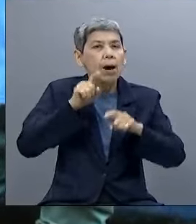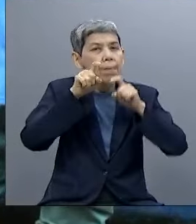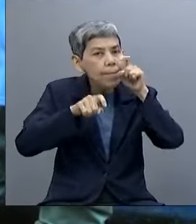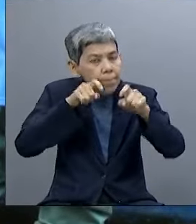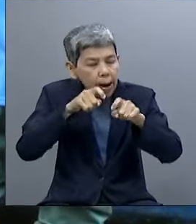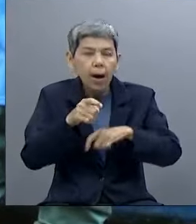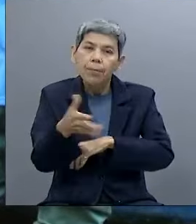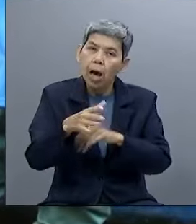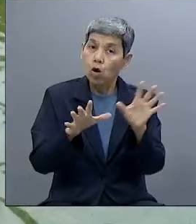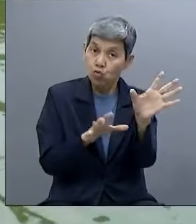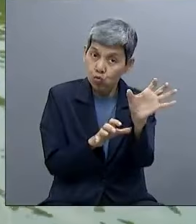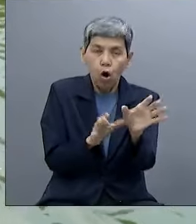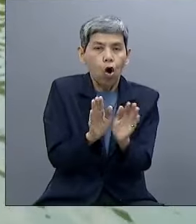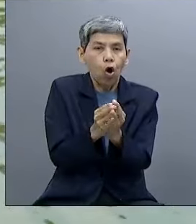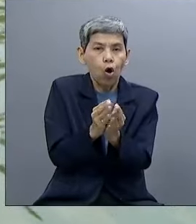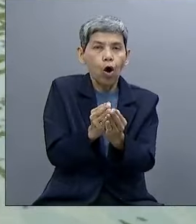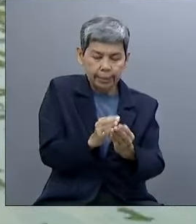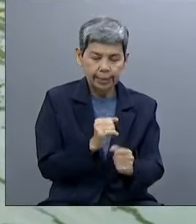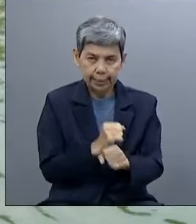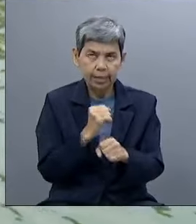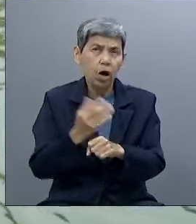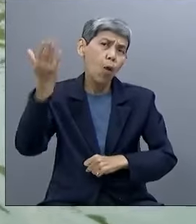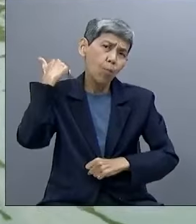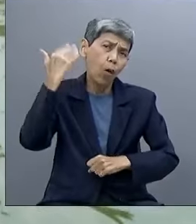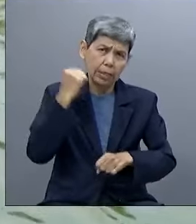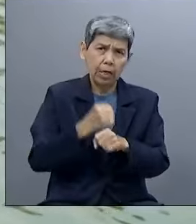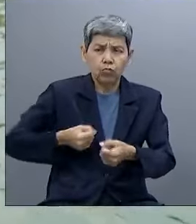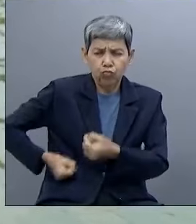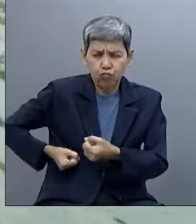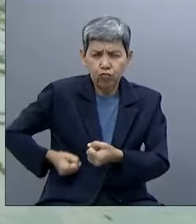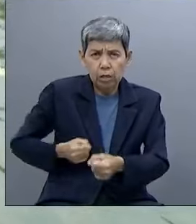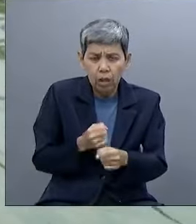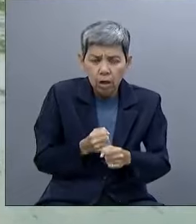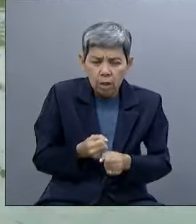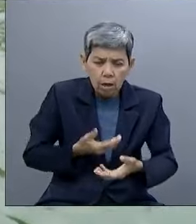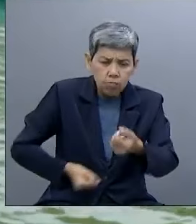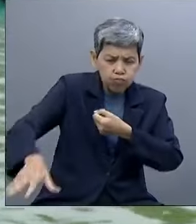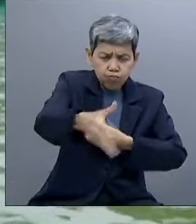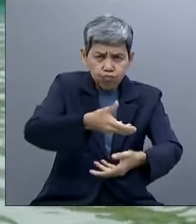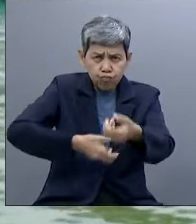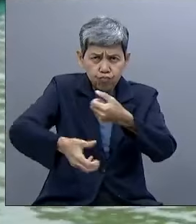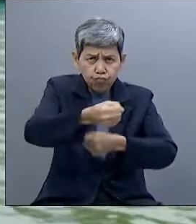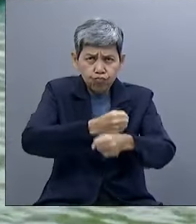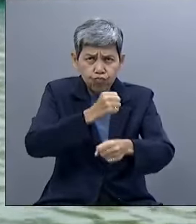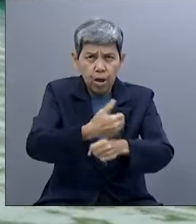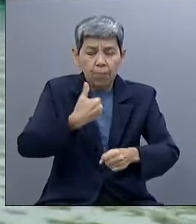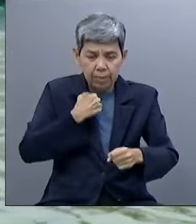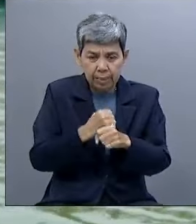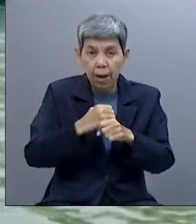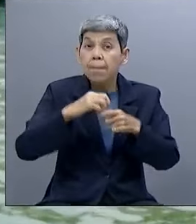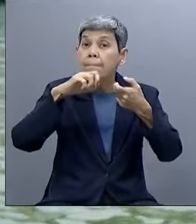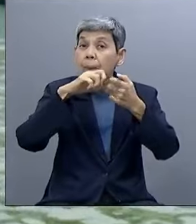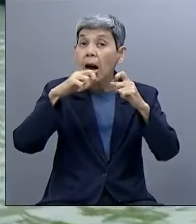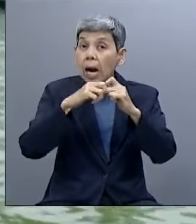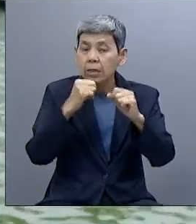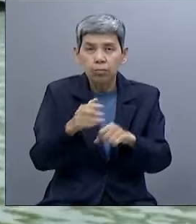ดักกุ้งและเลี้ยงหอยค่ะชาวบ้านเล่าว่าเมื่อก่อนมักใช้เรือขนาดใหญ่ออกไปล่าสัตว์ทะเลแต่หลังจากที่มีการแก้ไขปัญหา